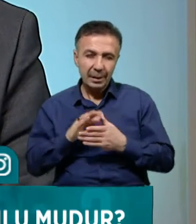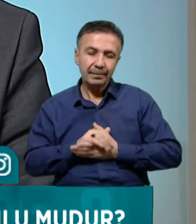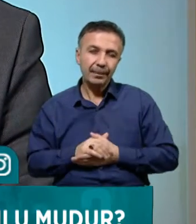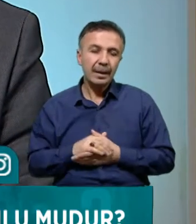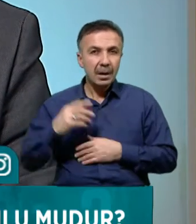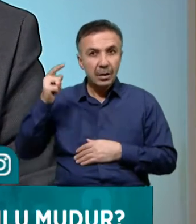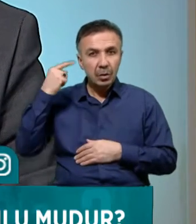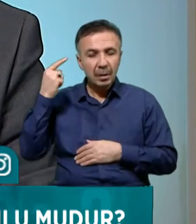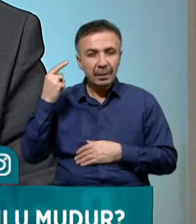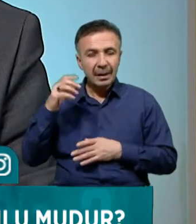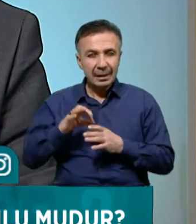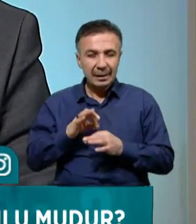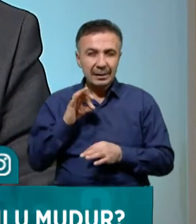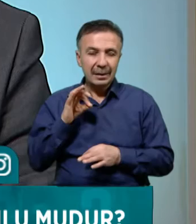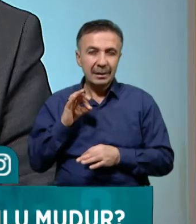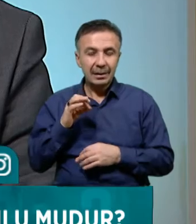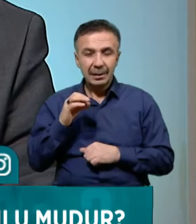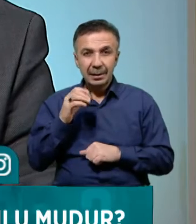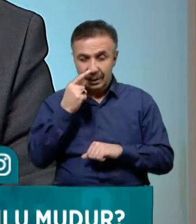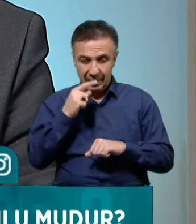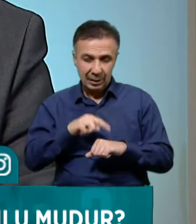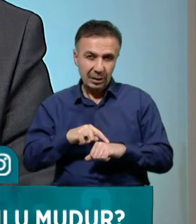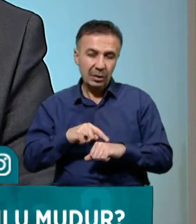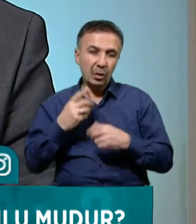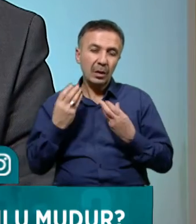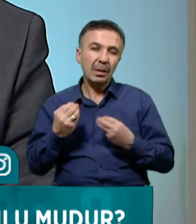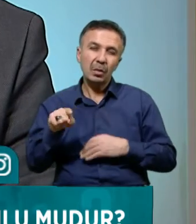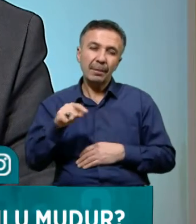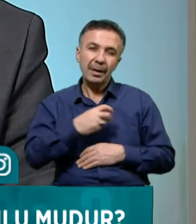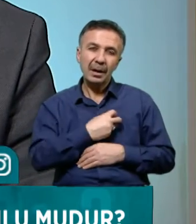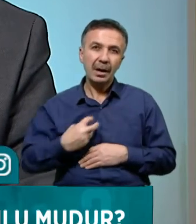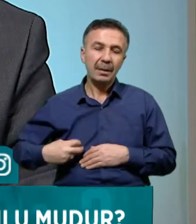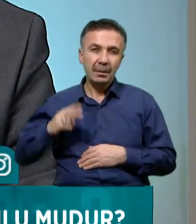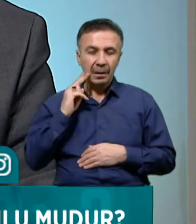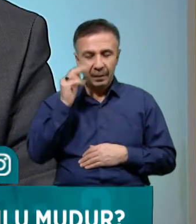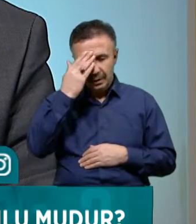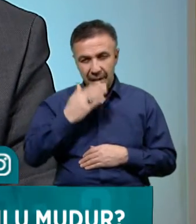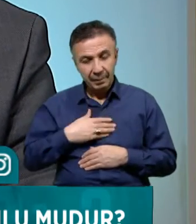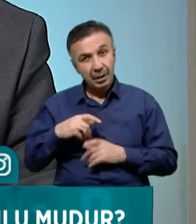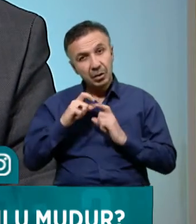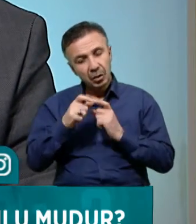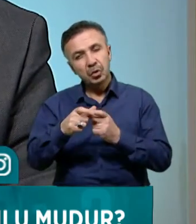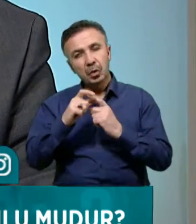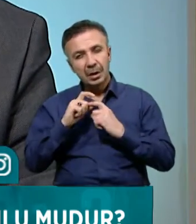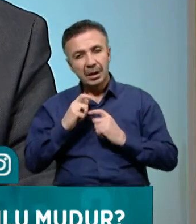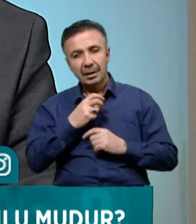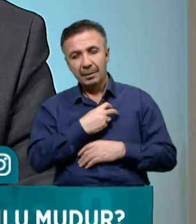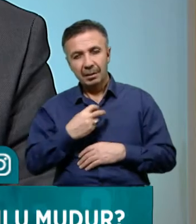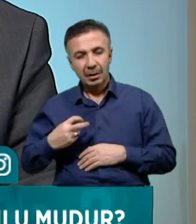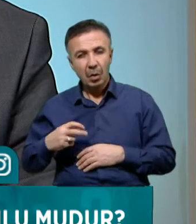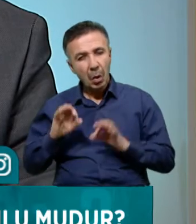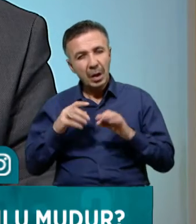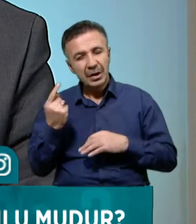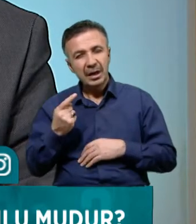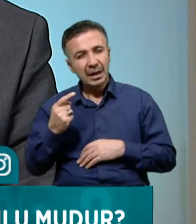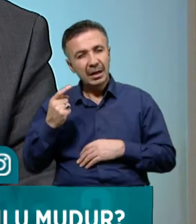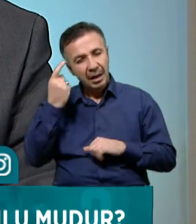düşünmek bile insanı şey yapıyor inanç bağlamında bunu da peygamber aleyhissalatu vesselam soruyorlar diyorlar ki Ya Resulallah öyle şeyler aklımıza